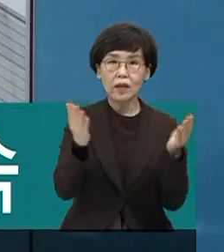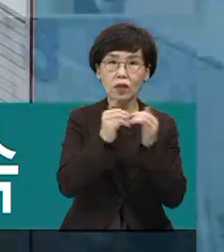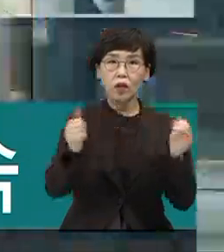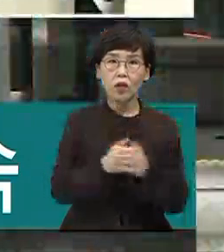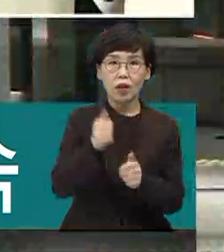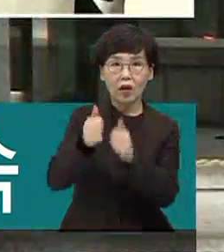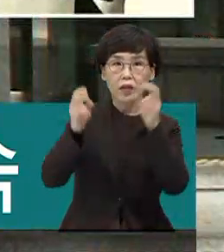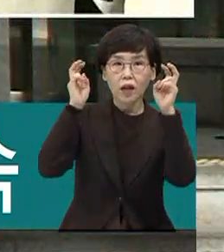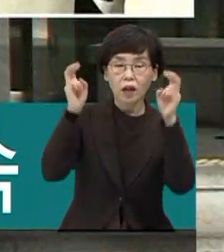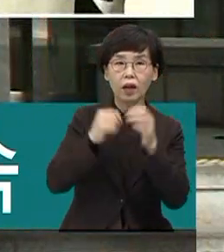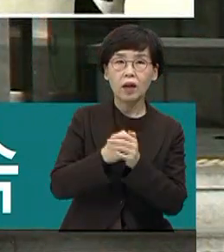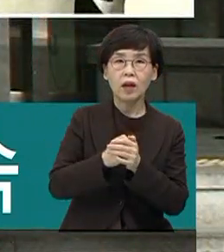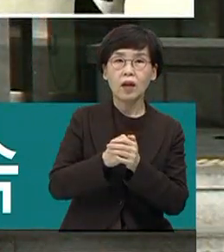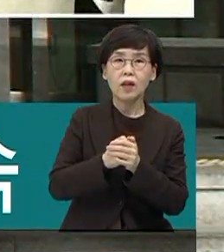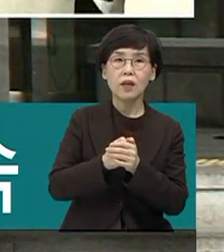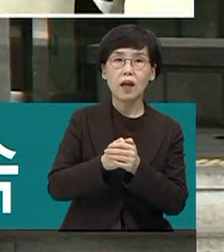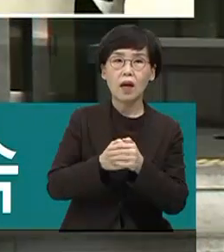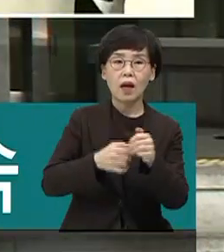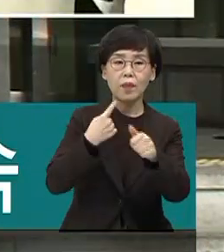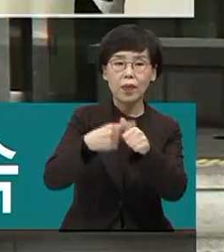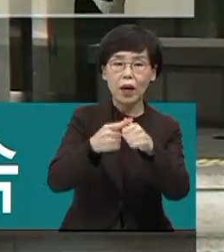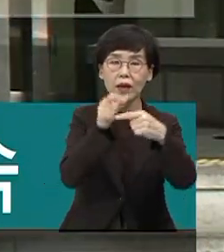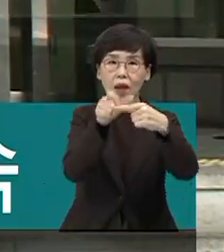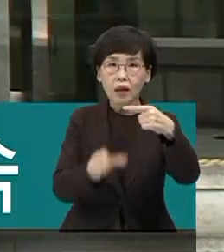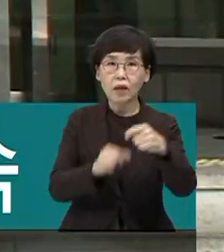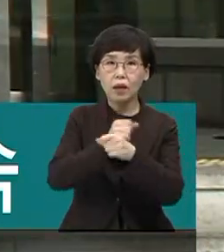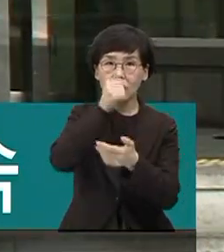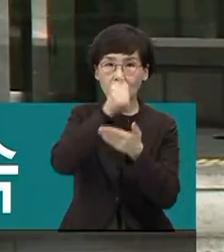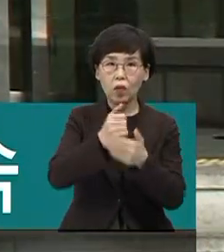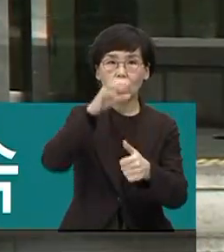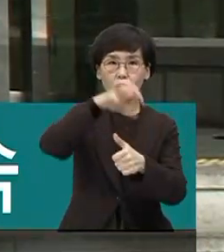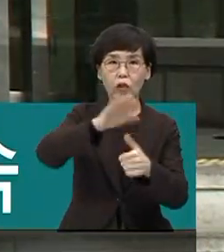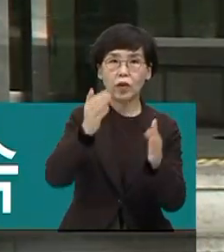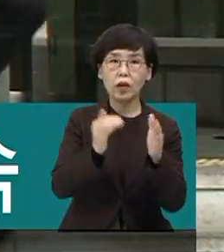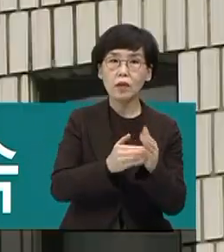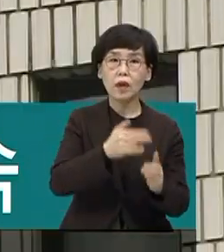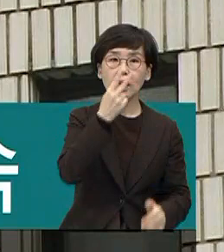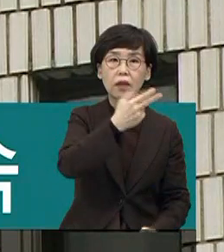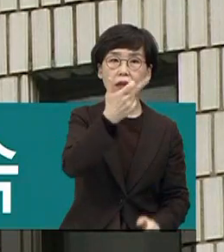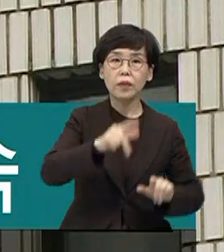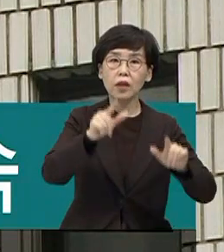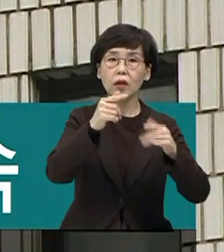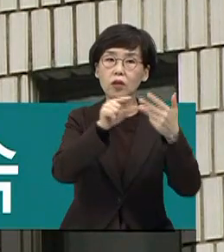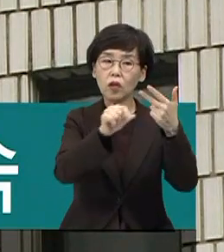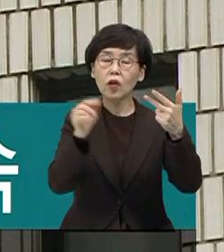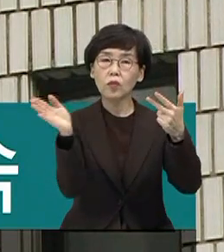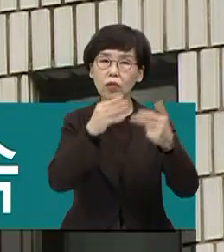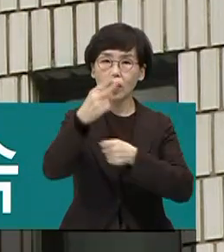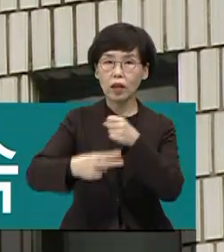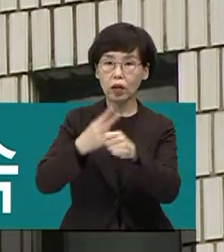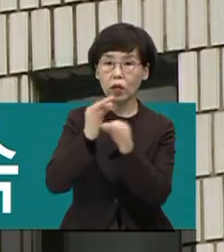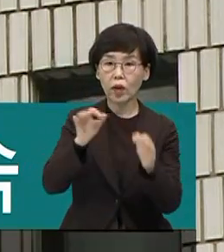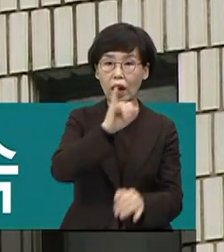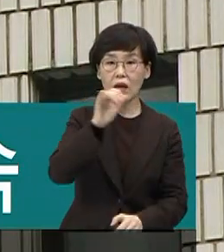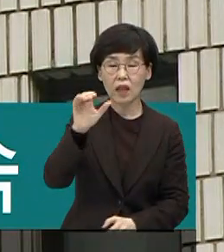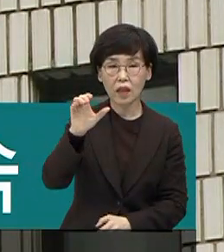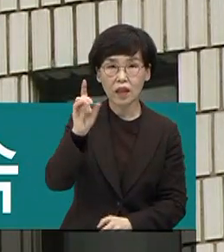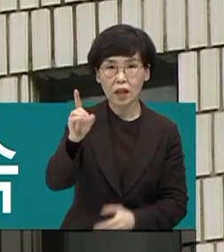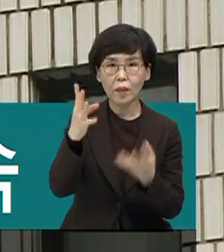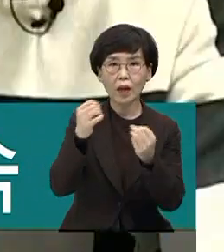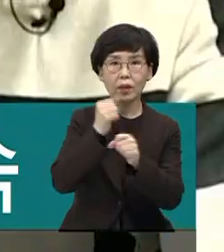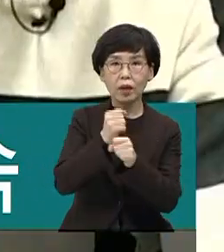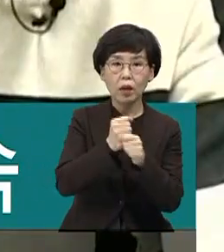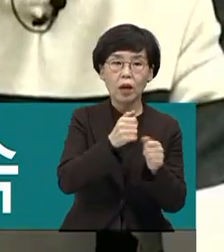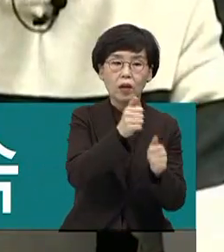구속됐습니다. 수원지방검찰청은 박 씨와 직원들이 2017년 7월부터 2년여 동안 아이디 수백 개를 만들어 경쟁업체와